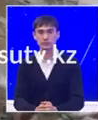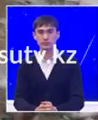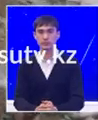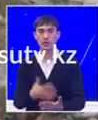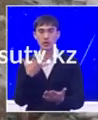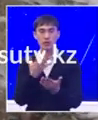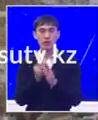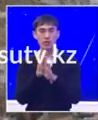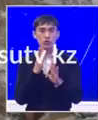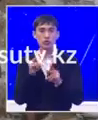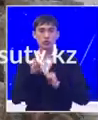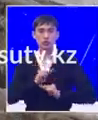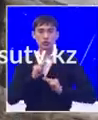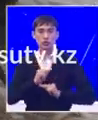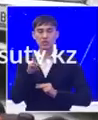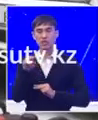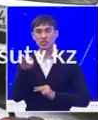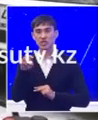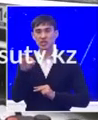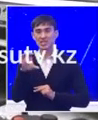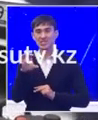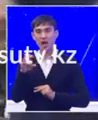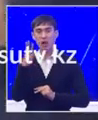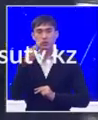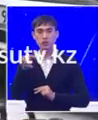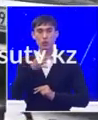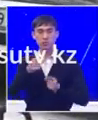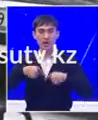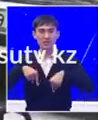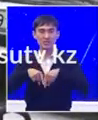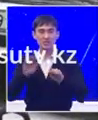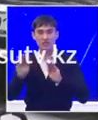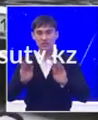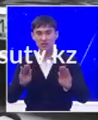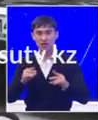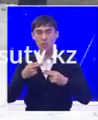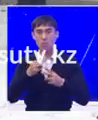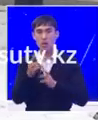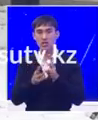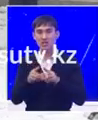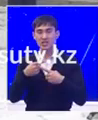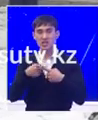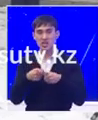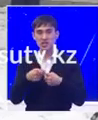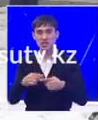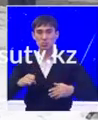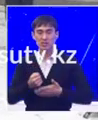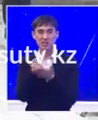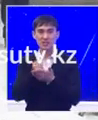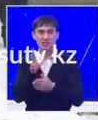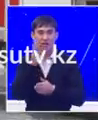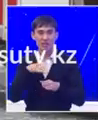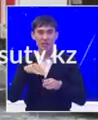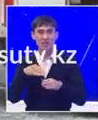В свою очередь, сотрудники ДЧС Алматинской области организована выставка пожарной техники, спасательного, водолазного